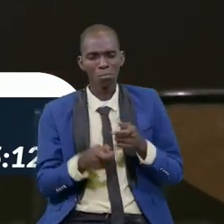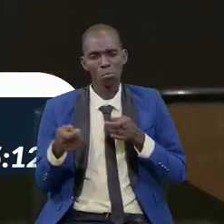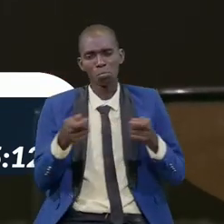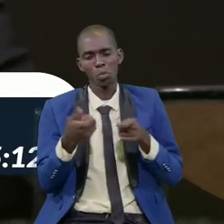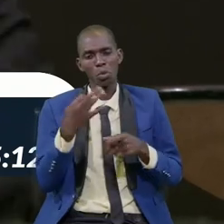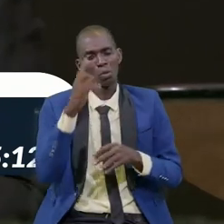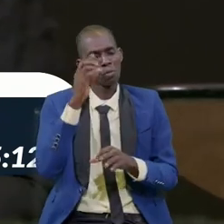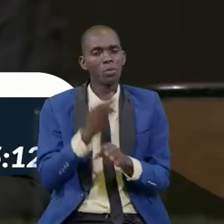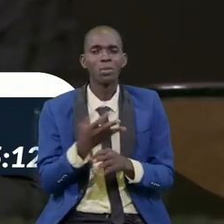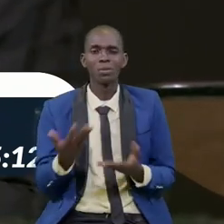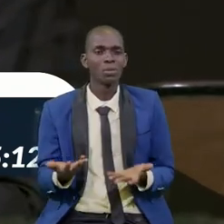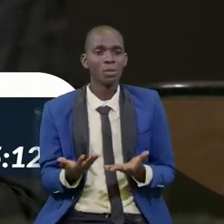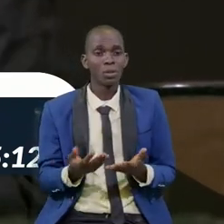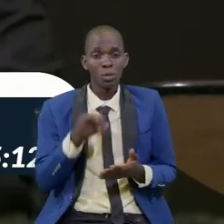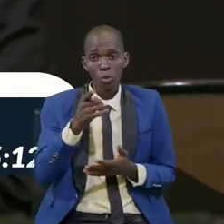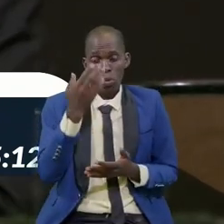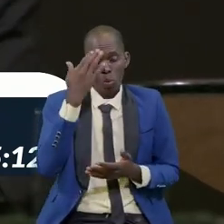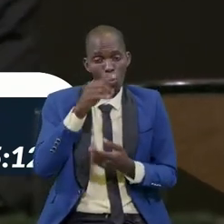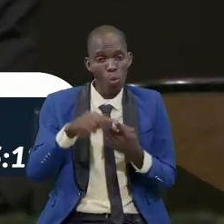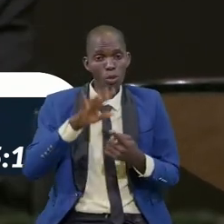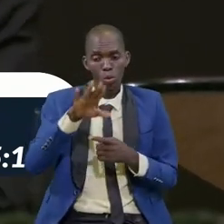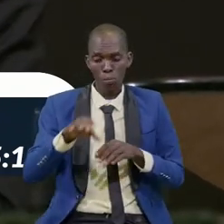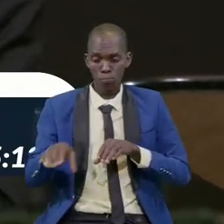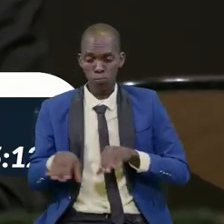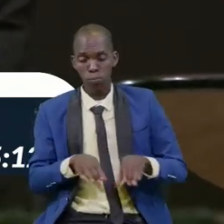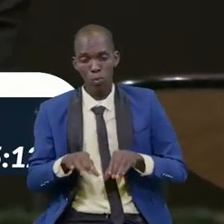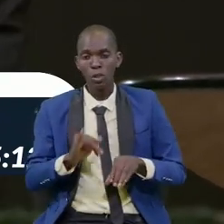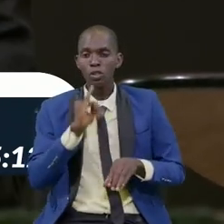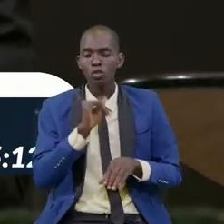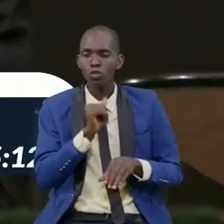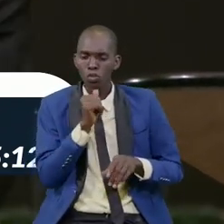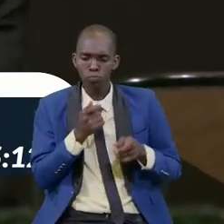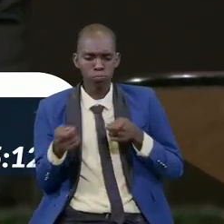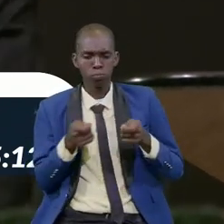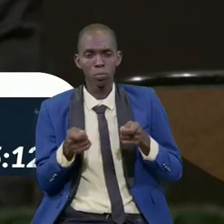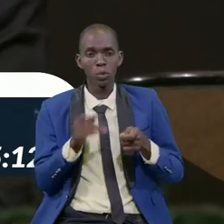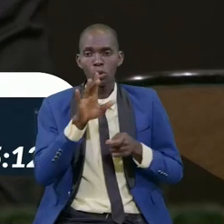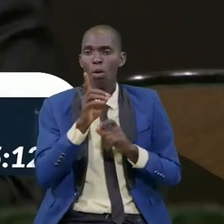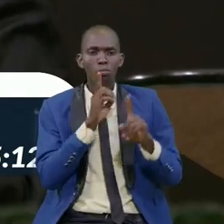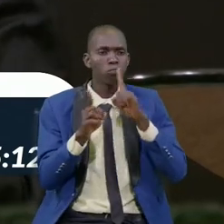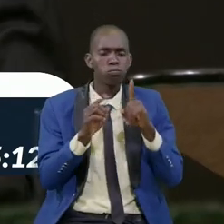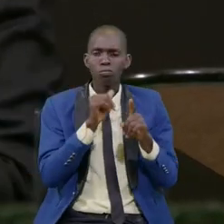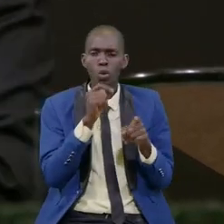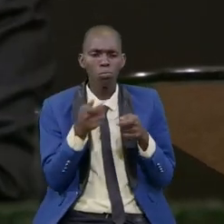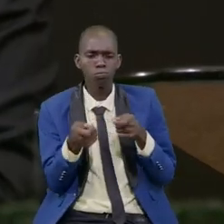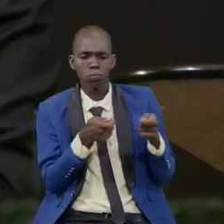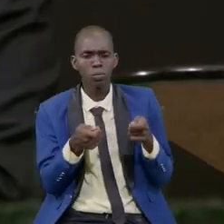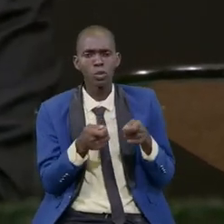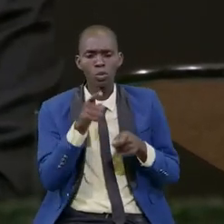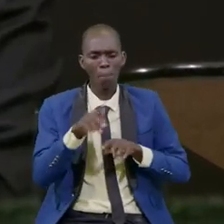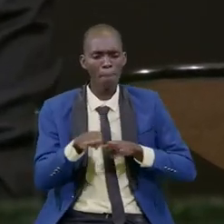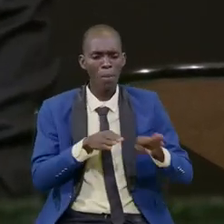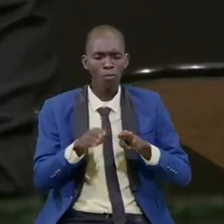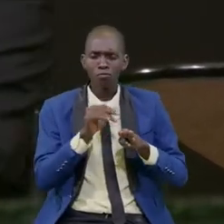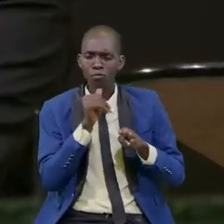contrôle. Est-ce que tu sais que lorsque tes actions ne sont pas sous contrôle, tes paroles ne sont pas sous ton contrôle,